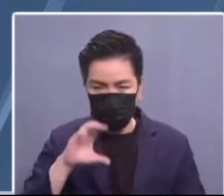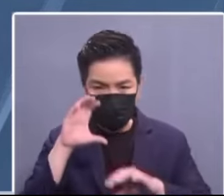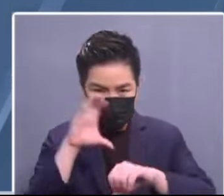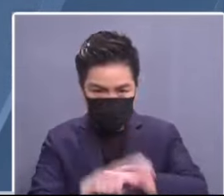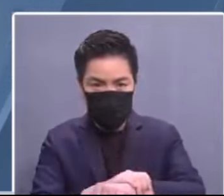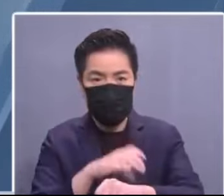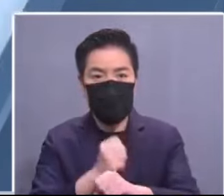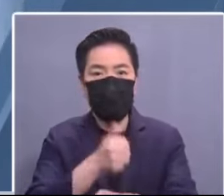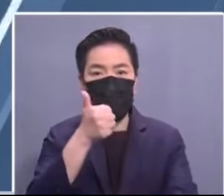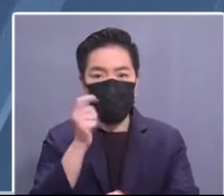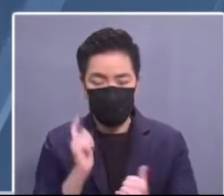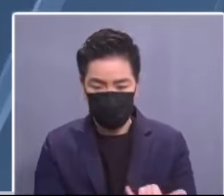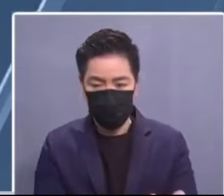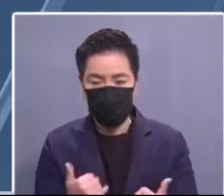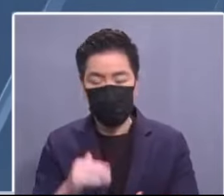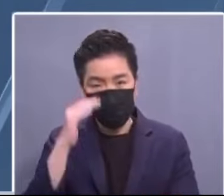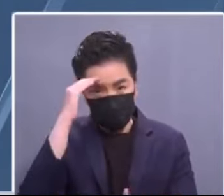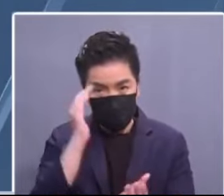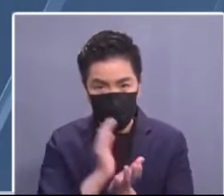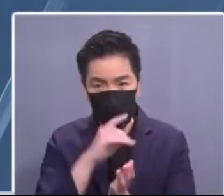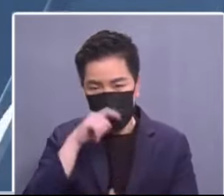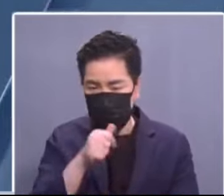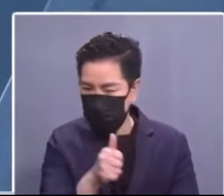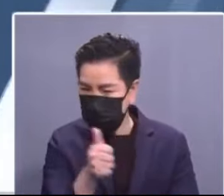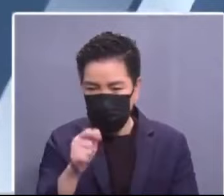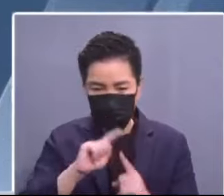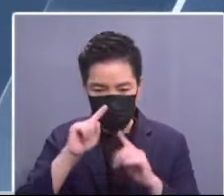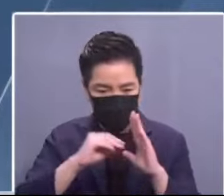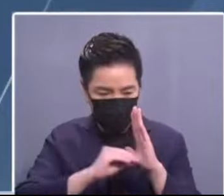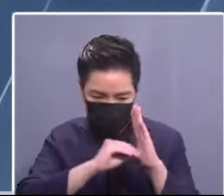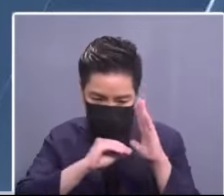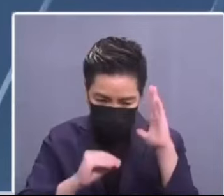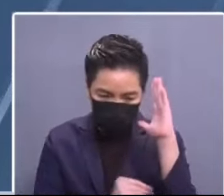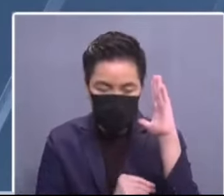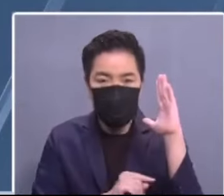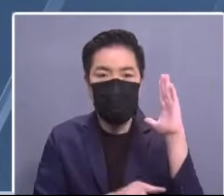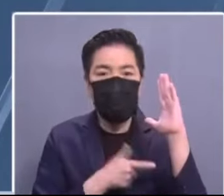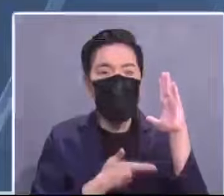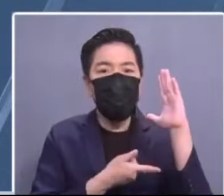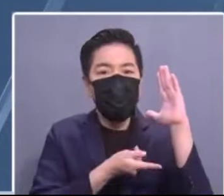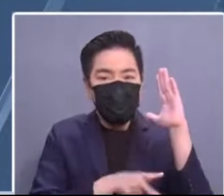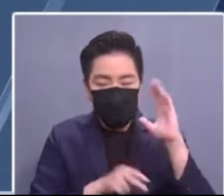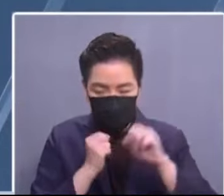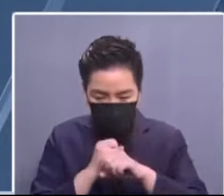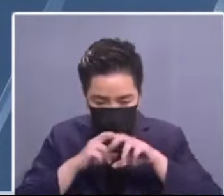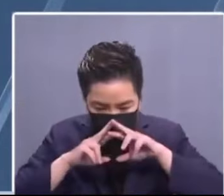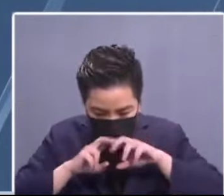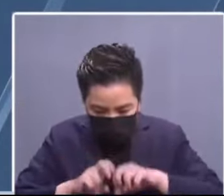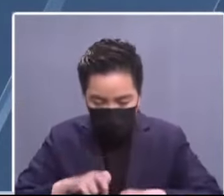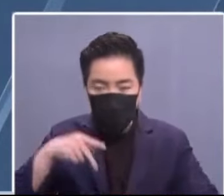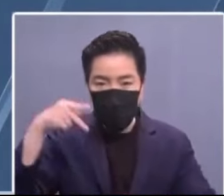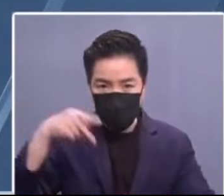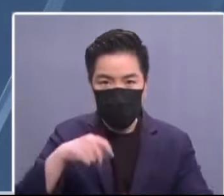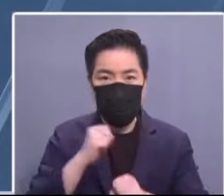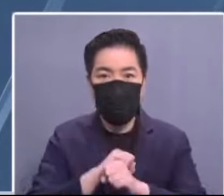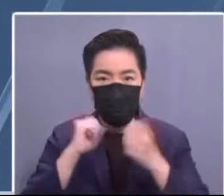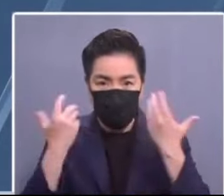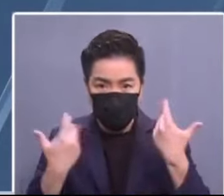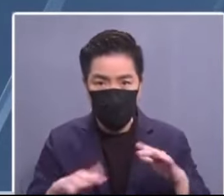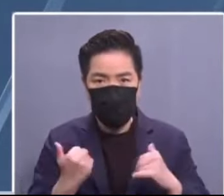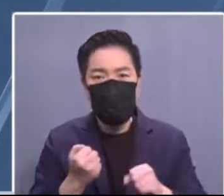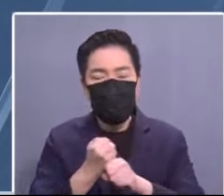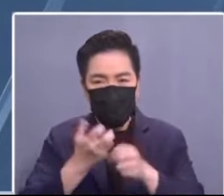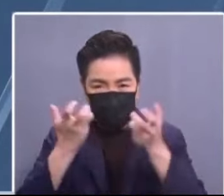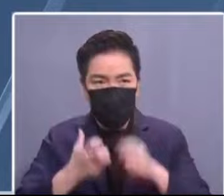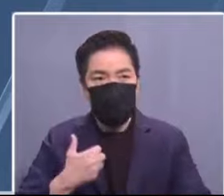ร้ายได้และตอนนี้ทีมตำรวจไทยที่ดีที่สุดก็ลงมาพื้นที่สอบสวนทำคดีเป็นพิเศษแล้วเนี่ยนะคะก็เข้าทำงานห